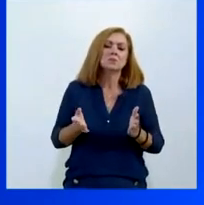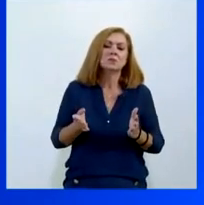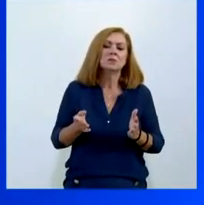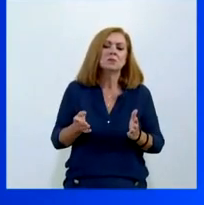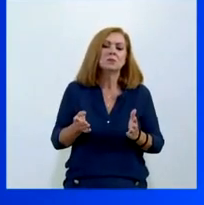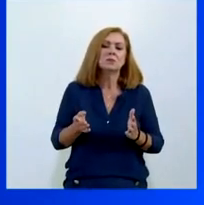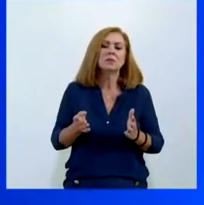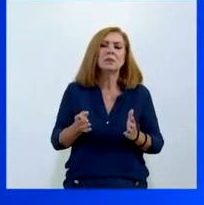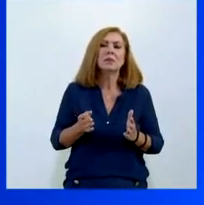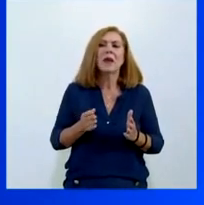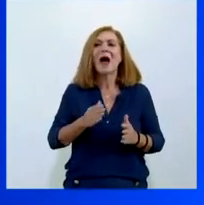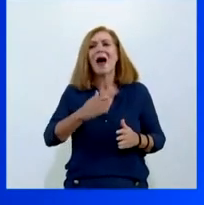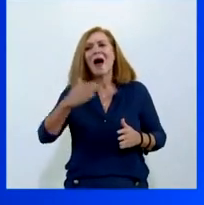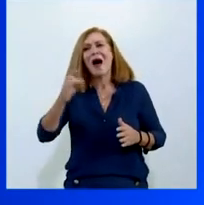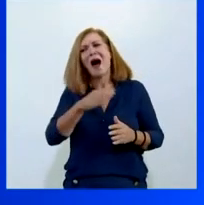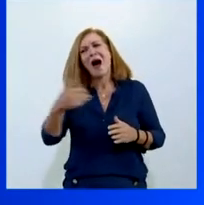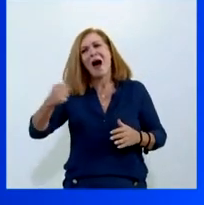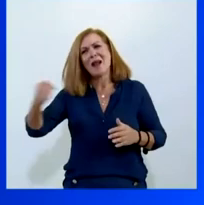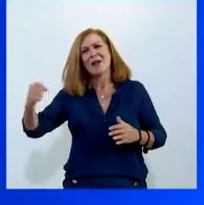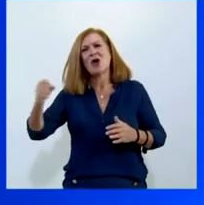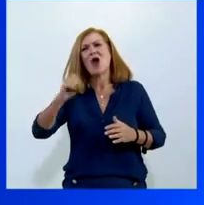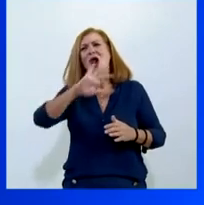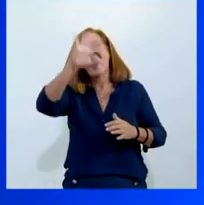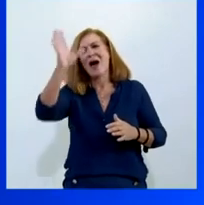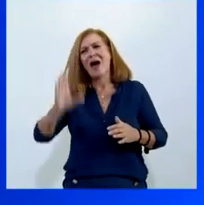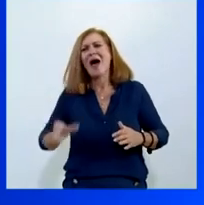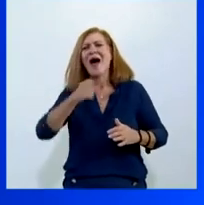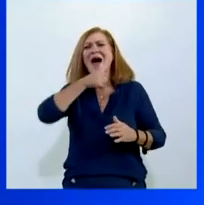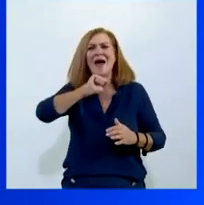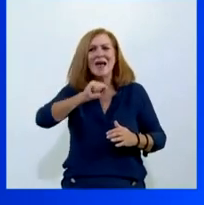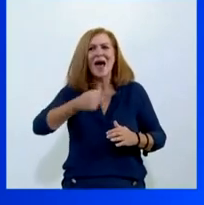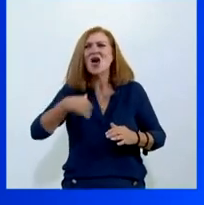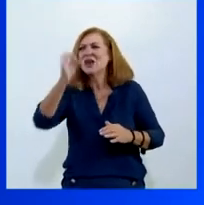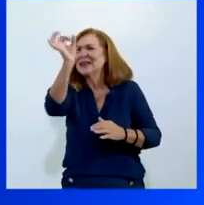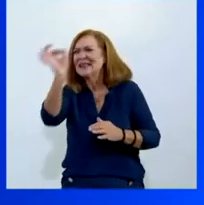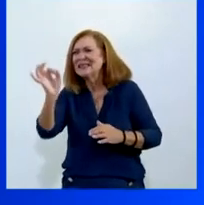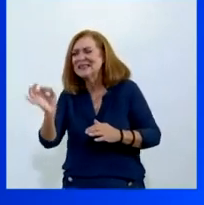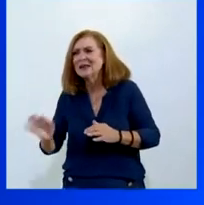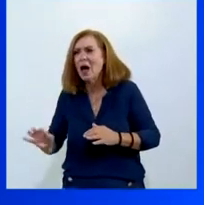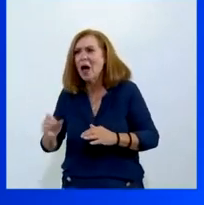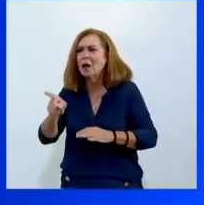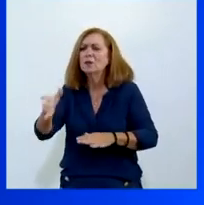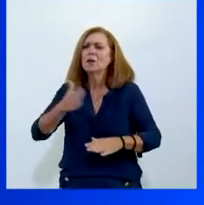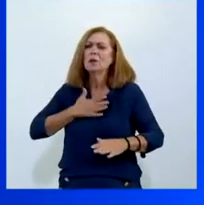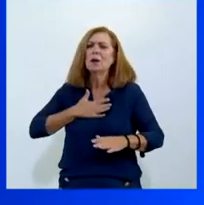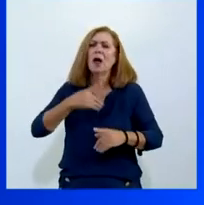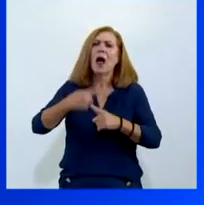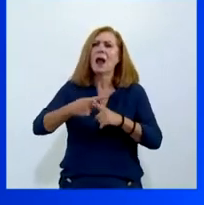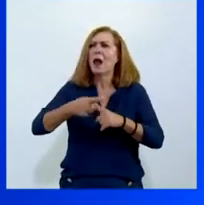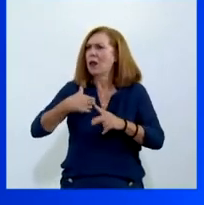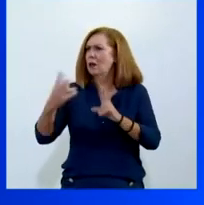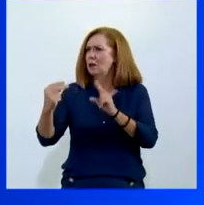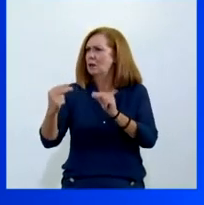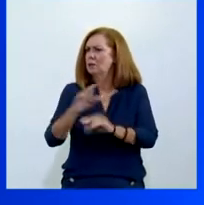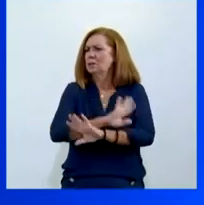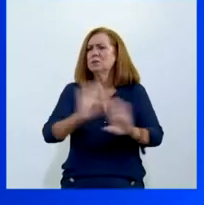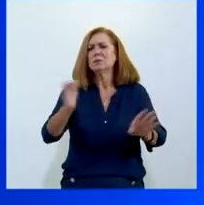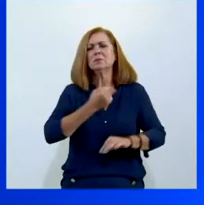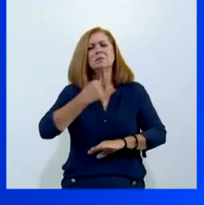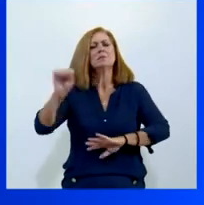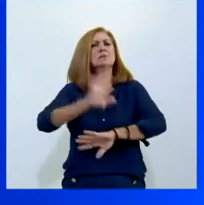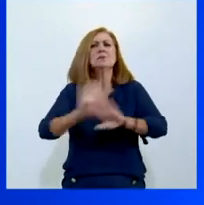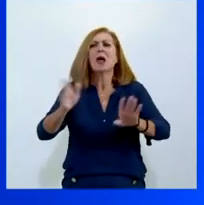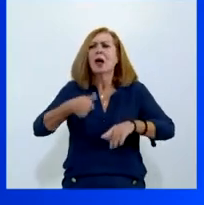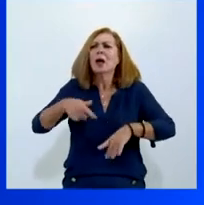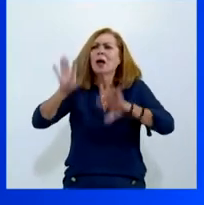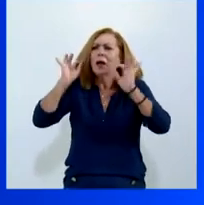του Ανατολικού Αιγαίου και με τα αυτονόητα δικαιώματα τα οποία απορρέουν από την ελληνική κυριαρχία σε αυτά τα νησιά. Είναι ζητήματα τα